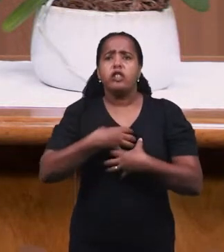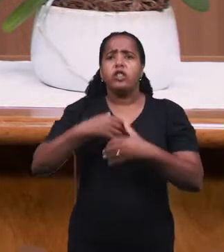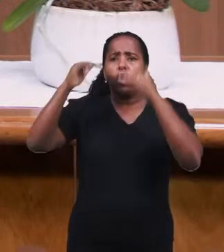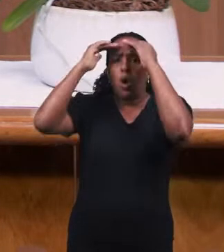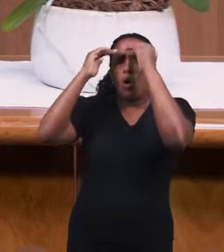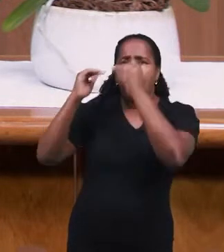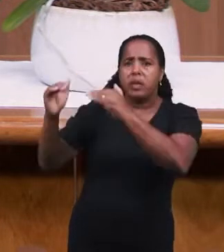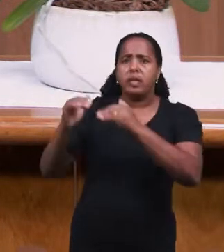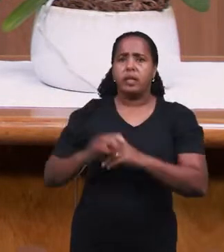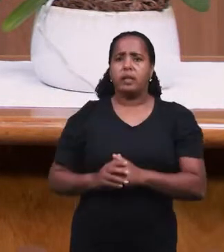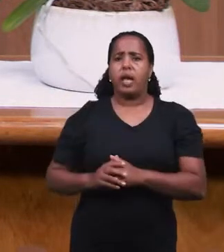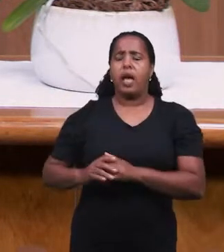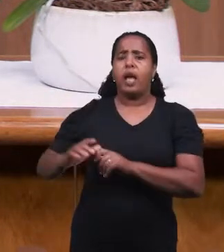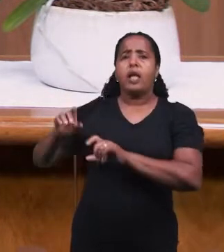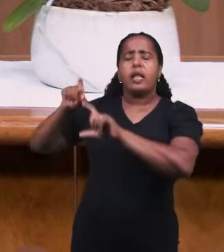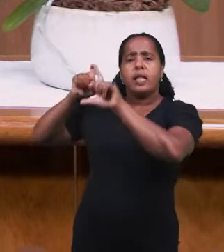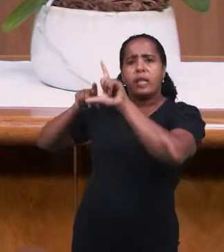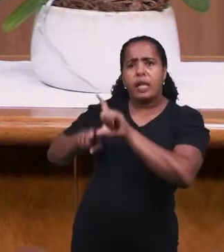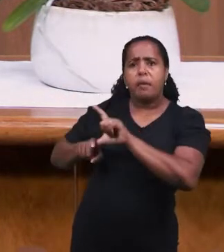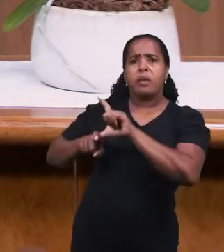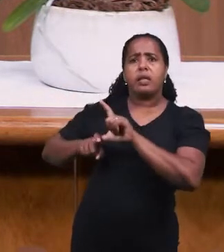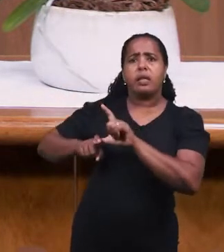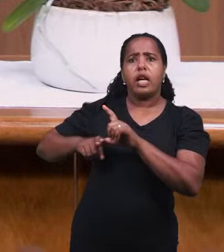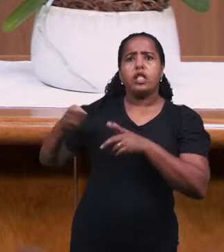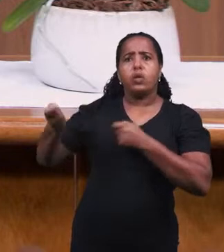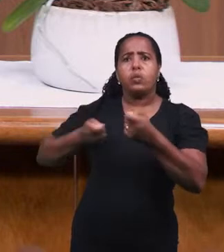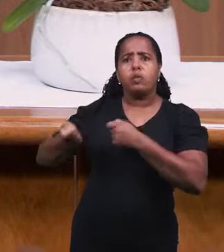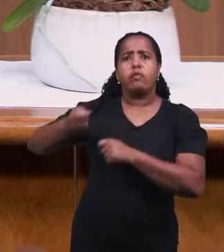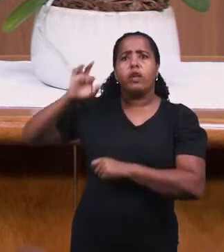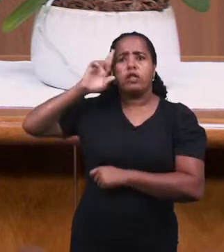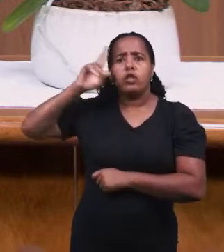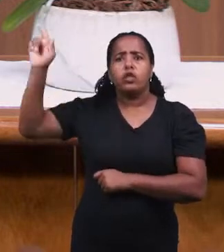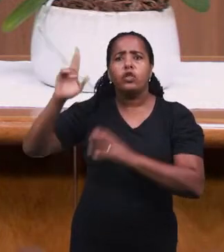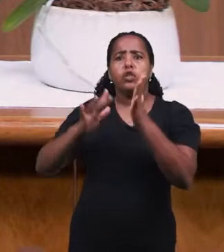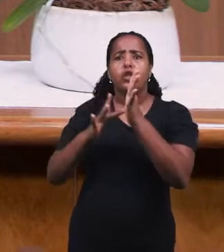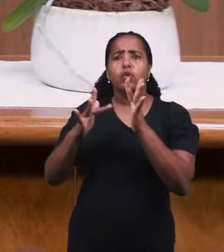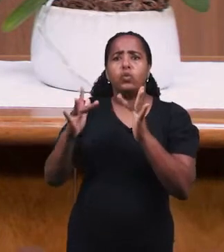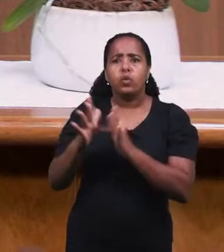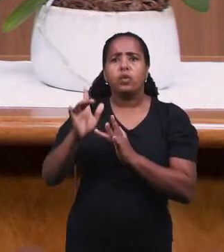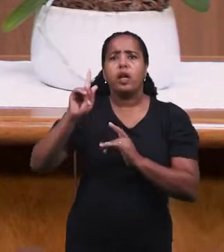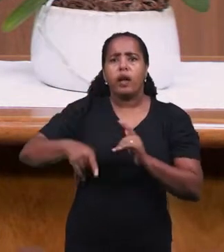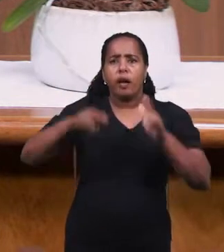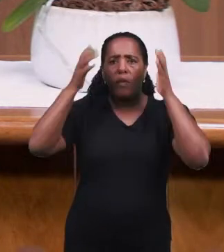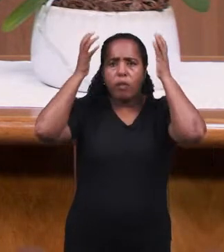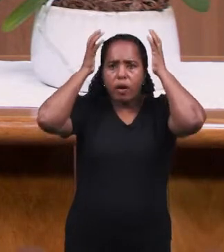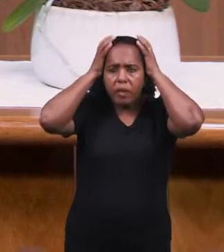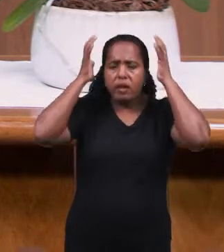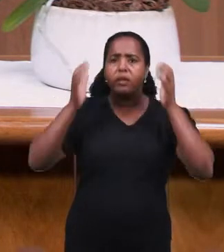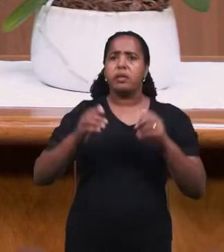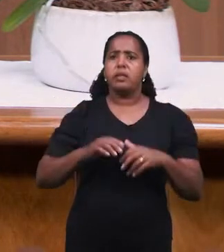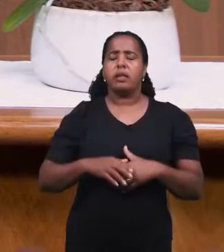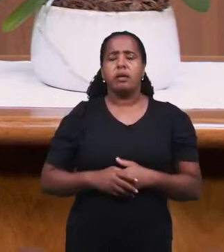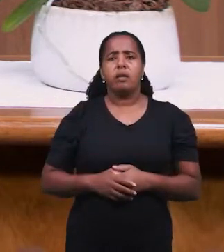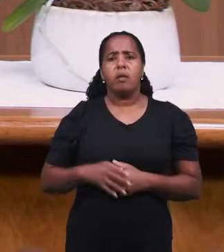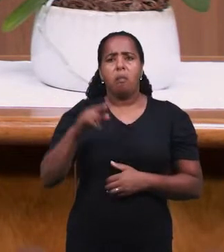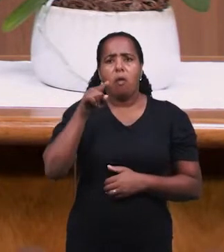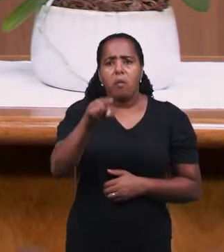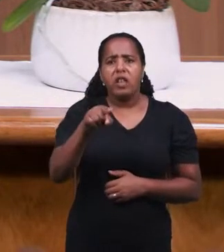Tu es dépendant du gouvernement qui est Jésus, la tête, mais tu dois écouter